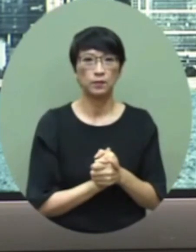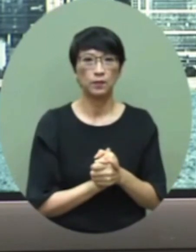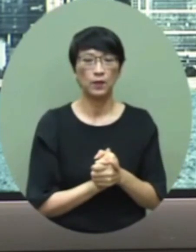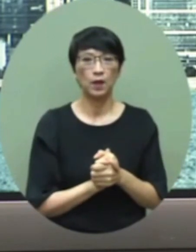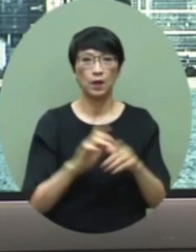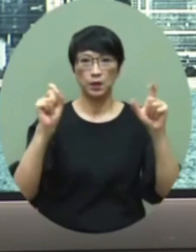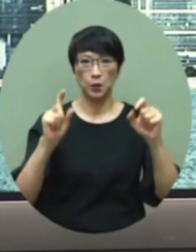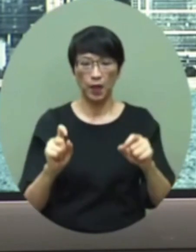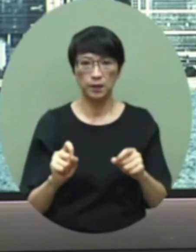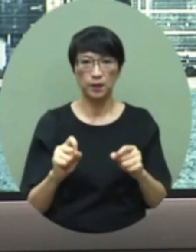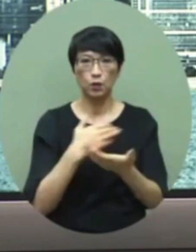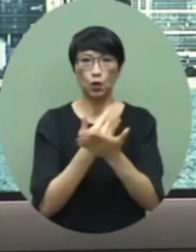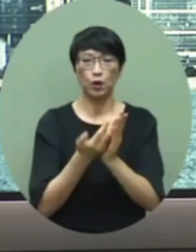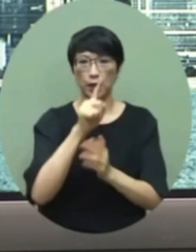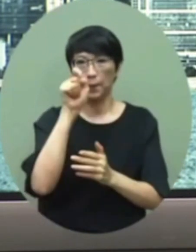釐清以下的問題。